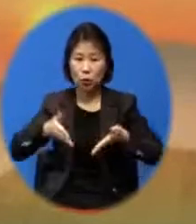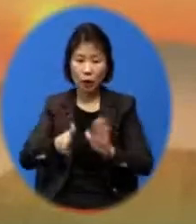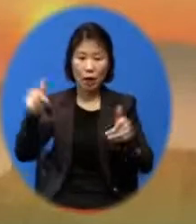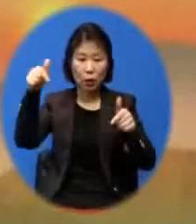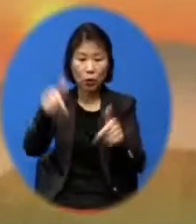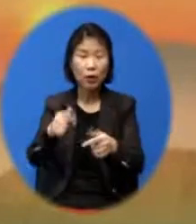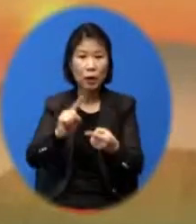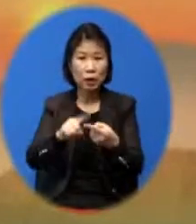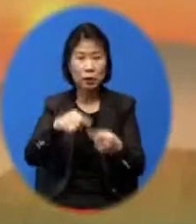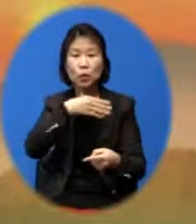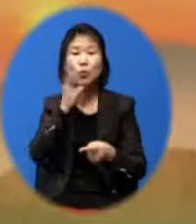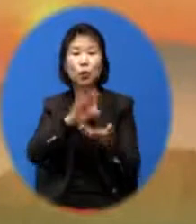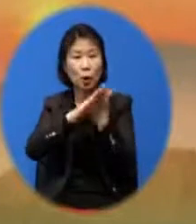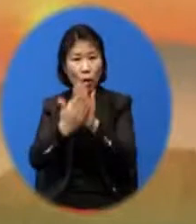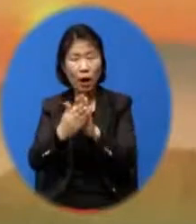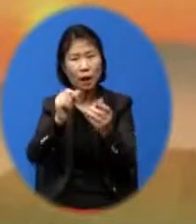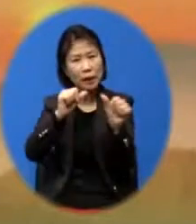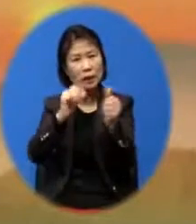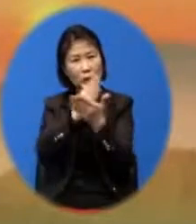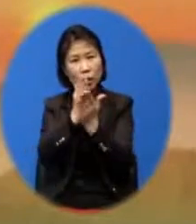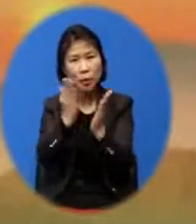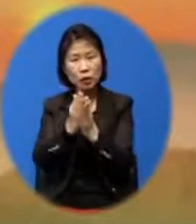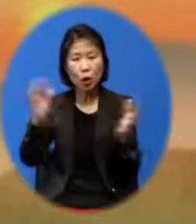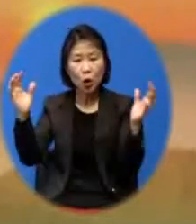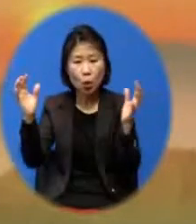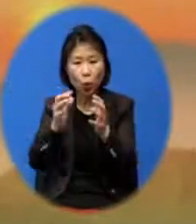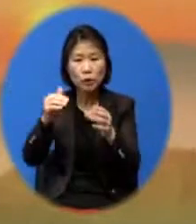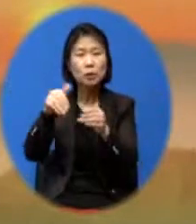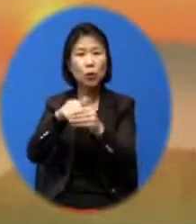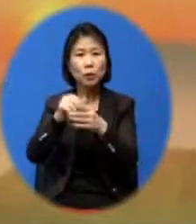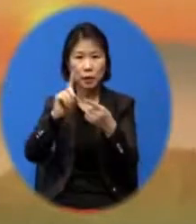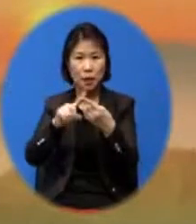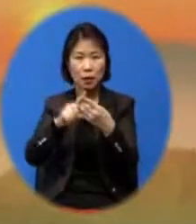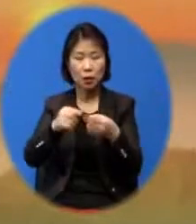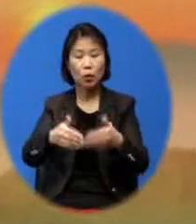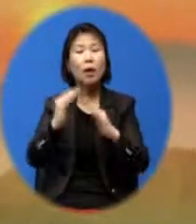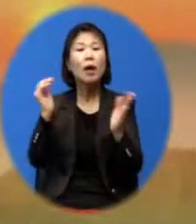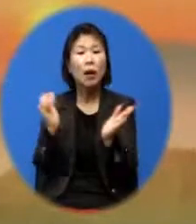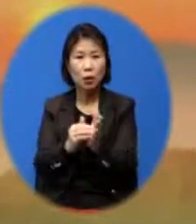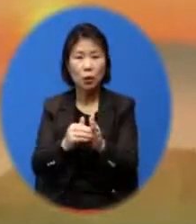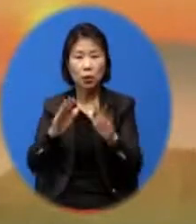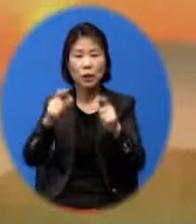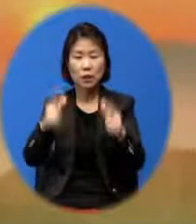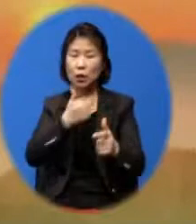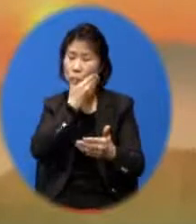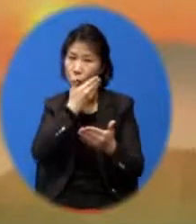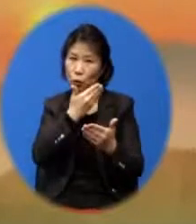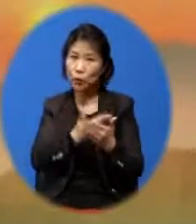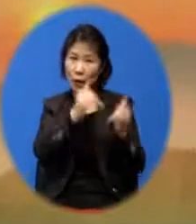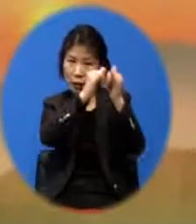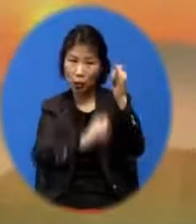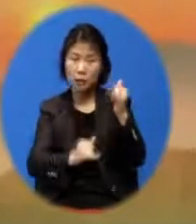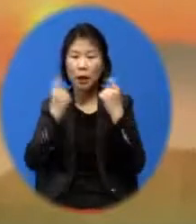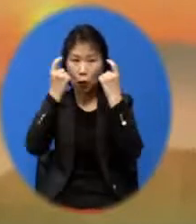등 5개 분야를 융복합한 복지보건 중장기 계획을 수립하였고 우리 지역의 소중한 역사